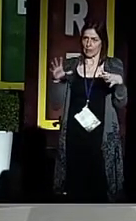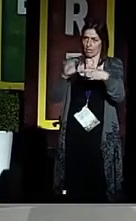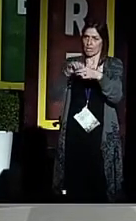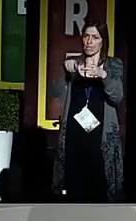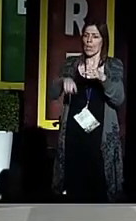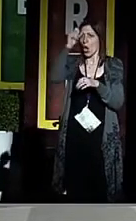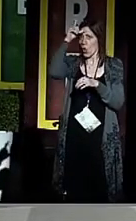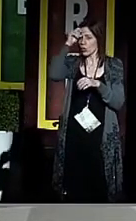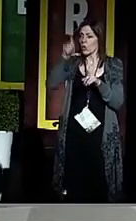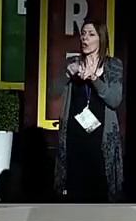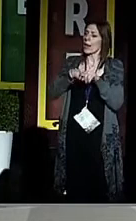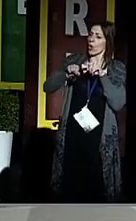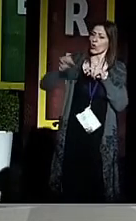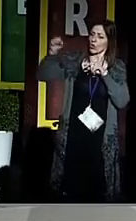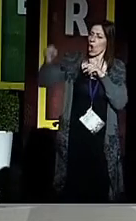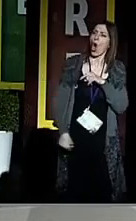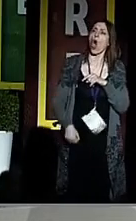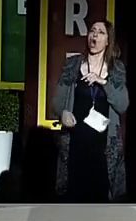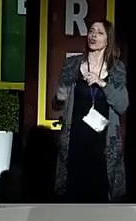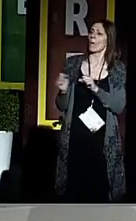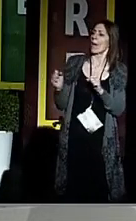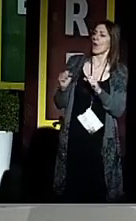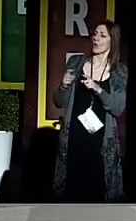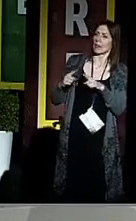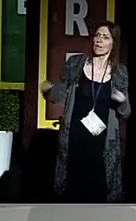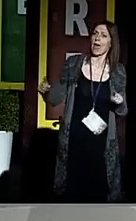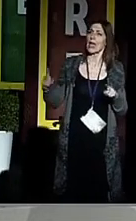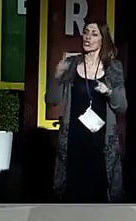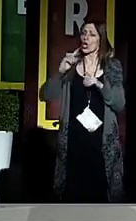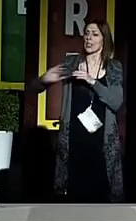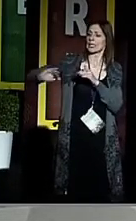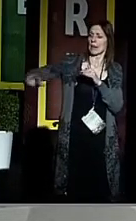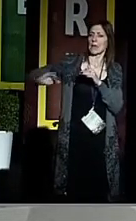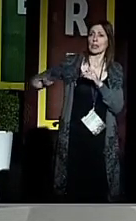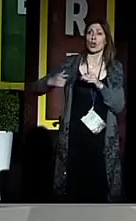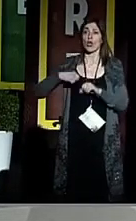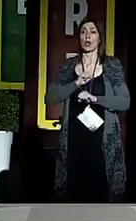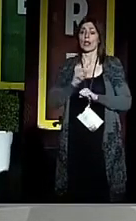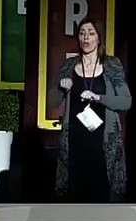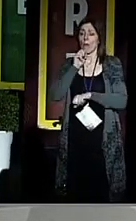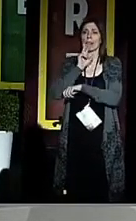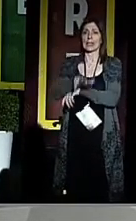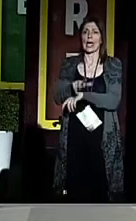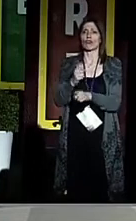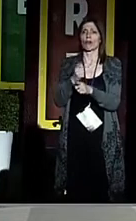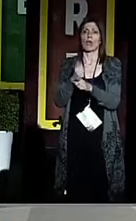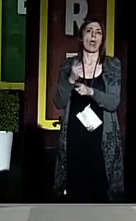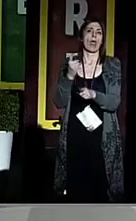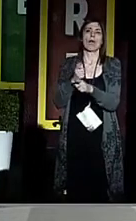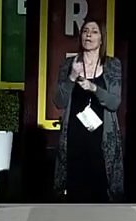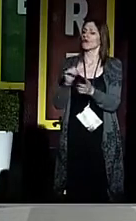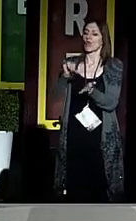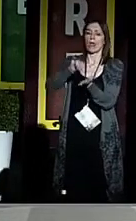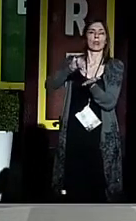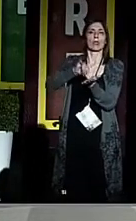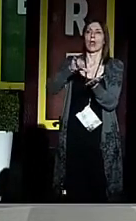come antidoto all'odio, alla paura del diverso e alle discriminazioni. Ecco, io credo che questo messaggio debba davvero essere centrale